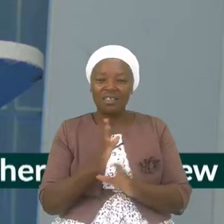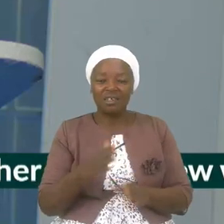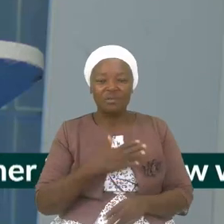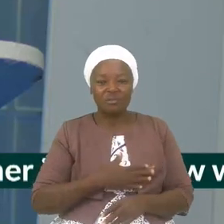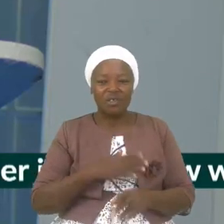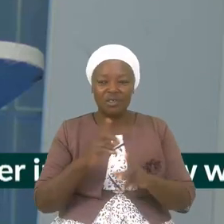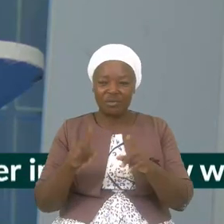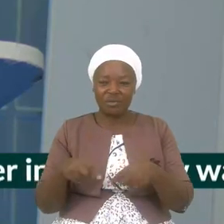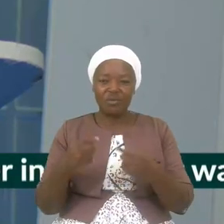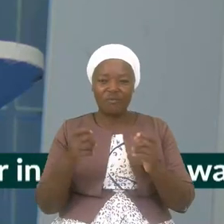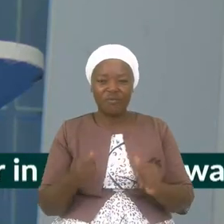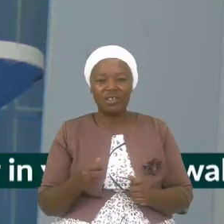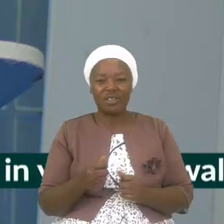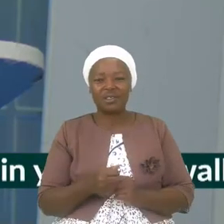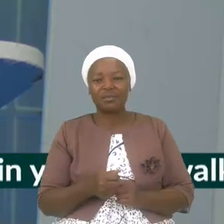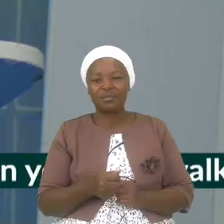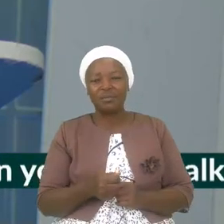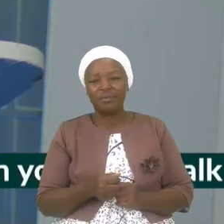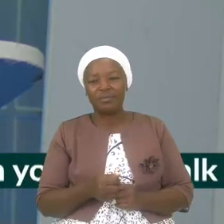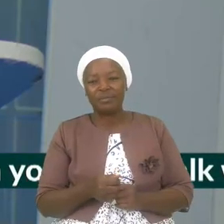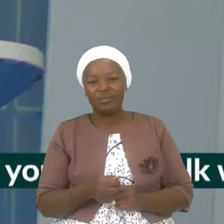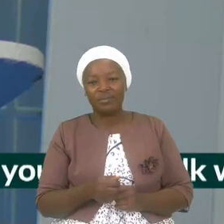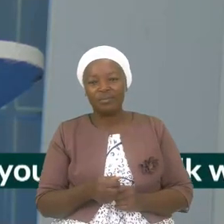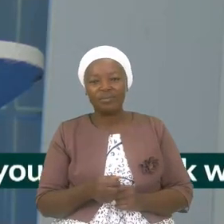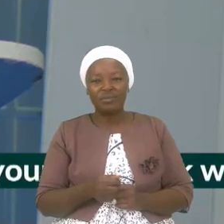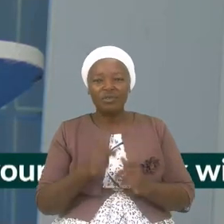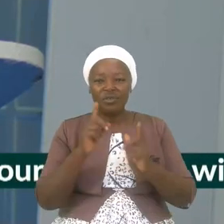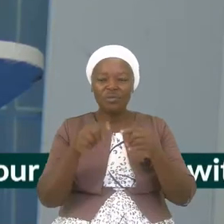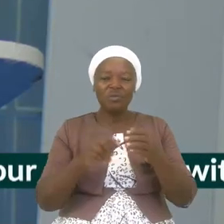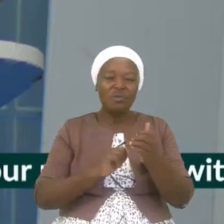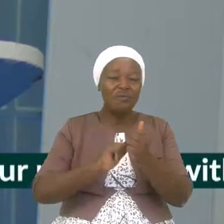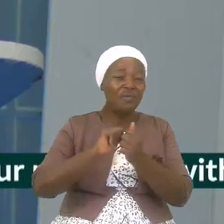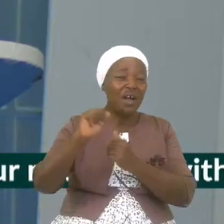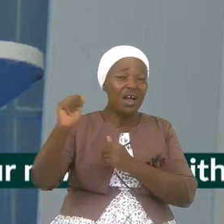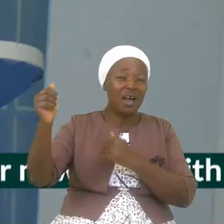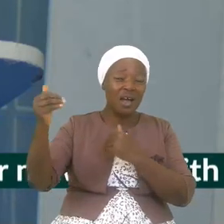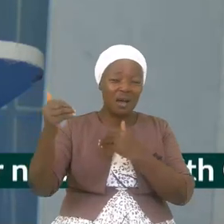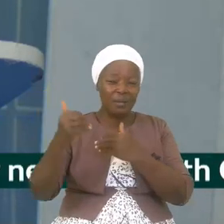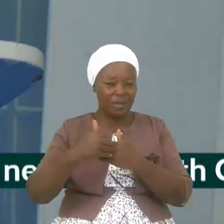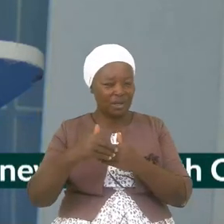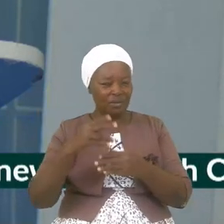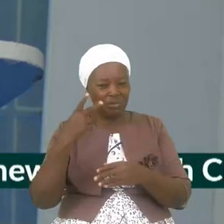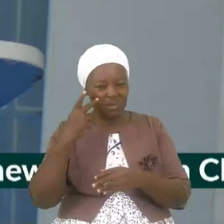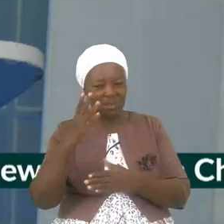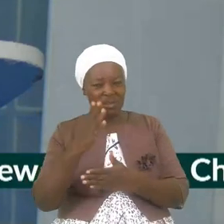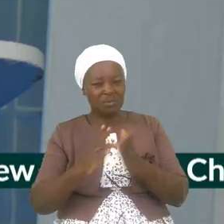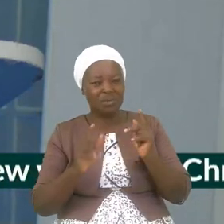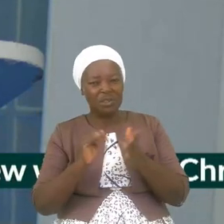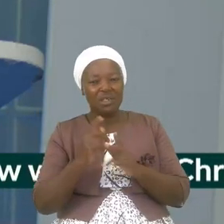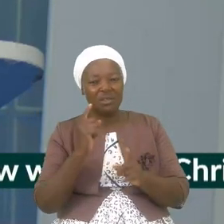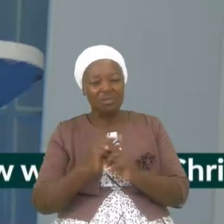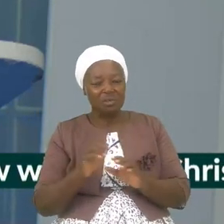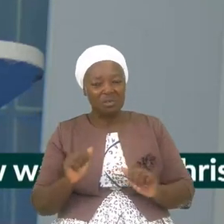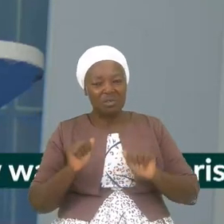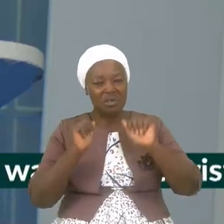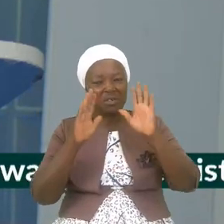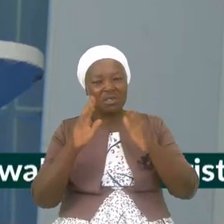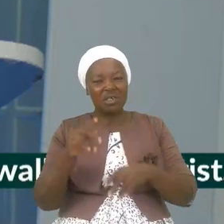Conseiller, allons-y dans nos différentes églises, dans les différents champs de croisade.